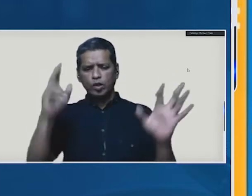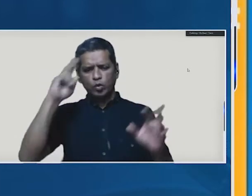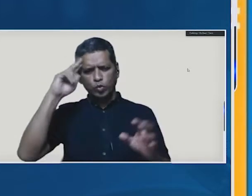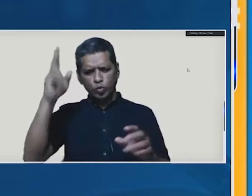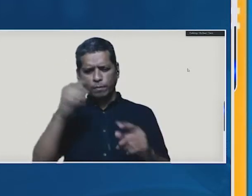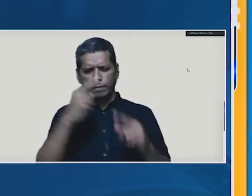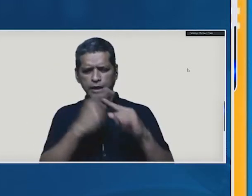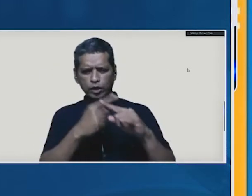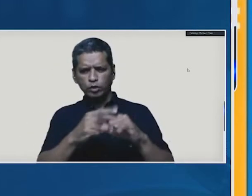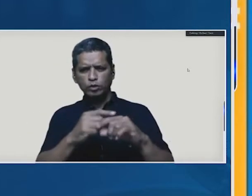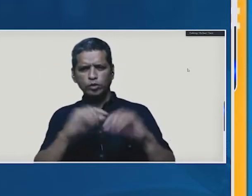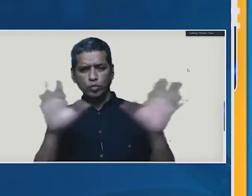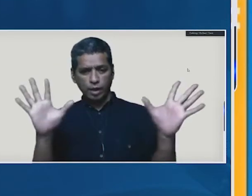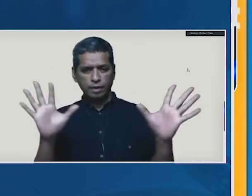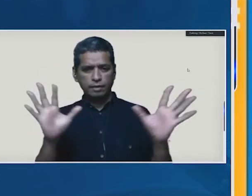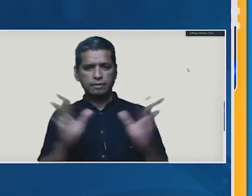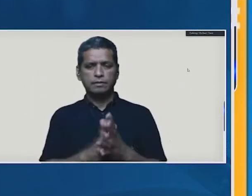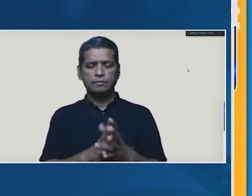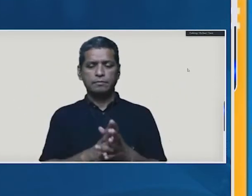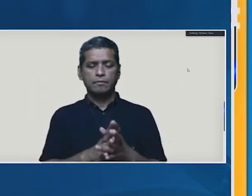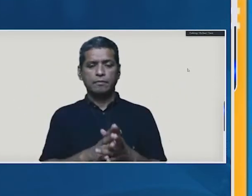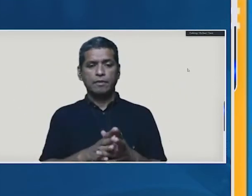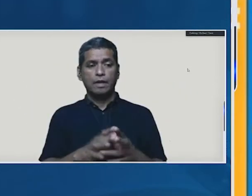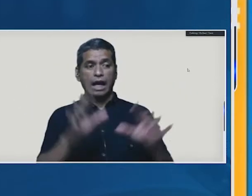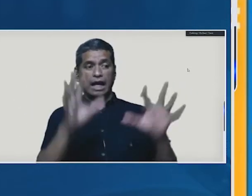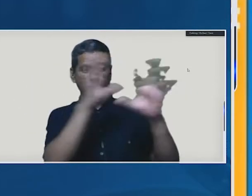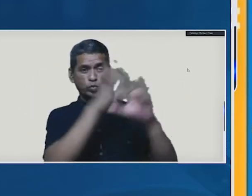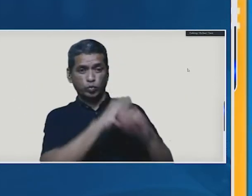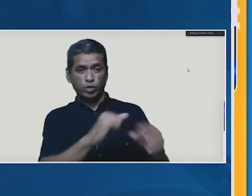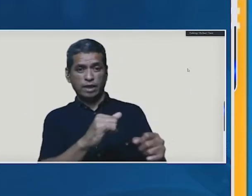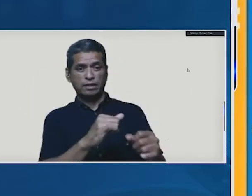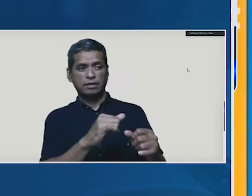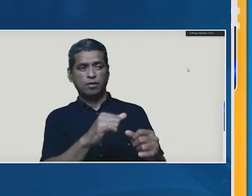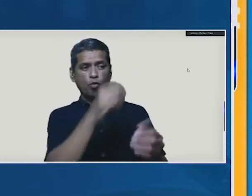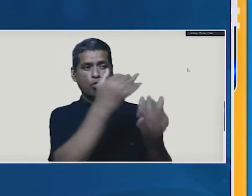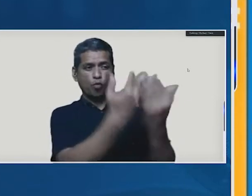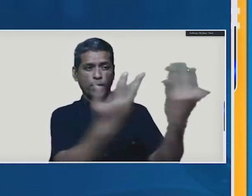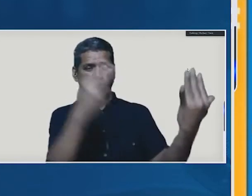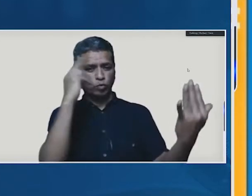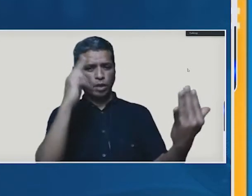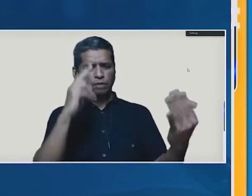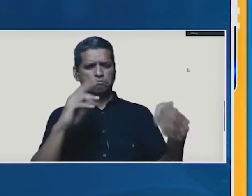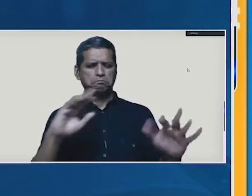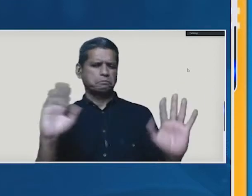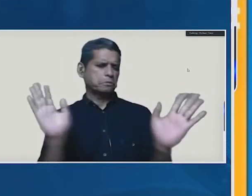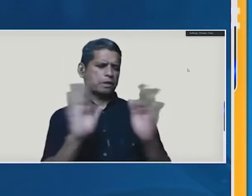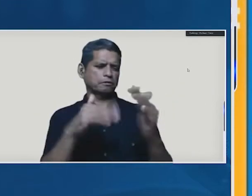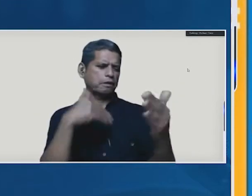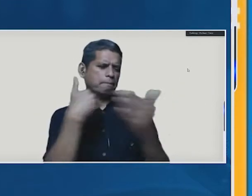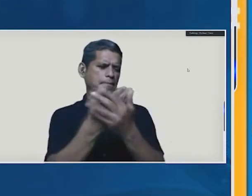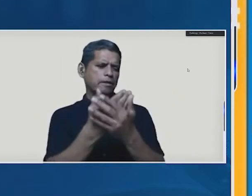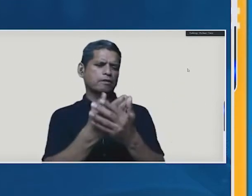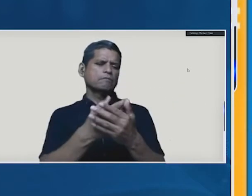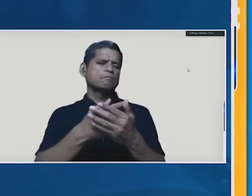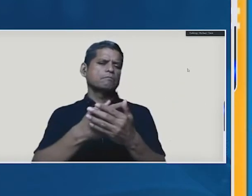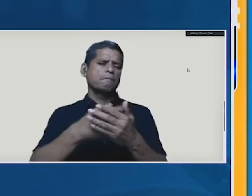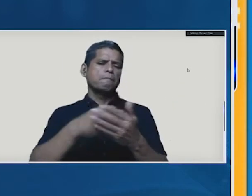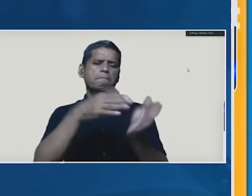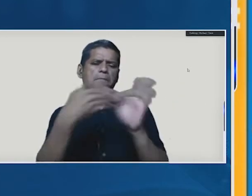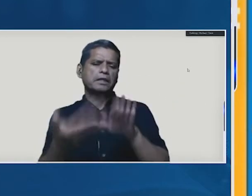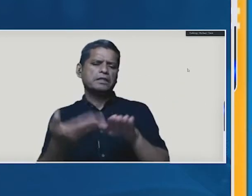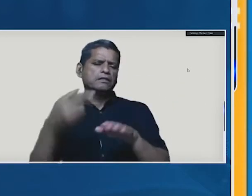tidaklah selama-lamanya saudara-saudara sedang mengalami kehancuran bisnis Anda